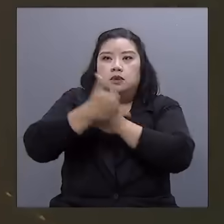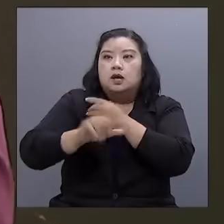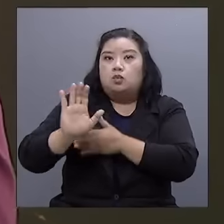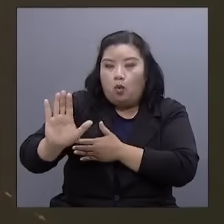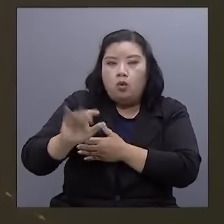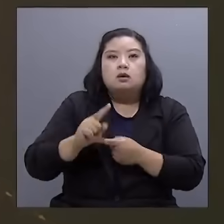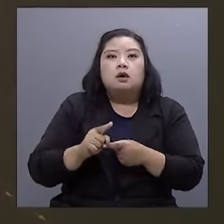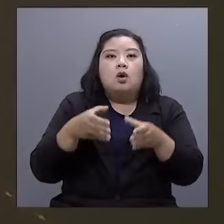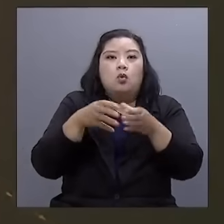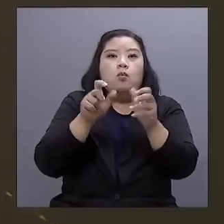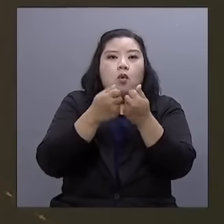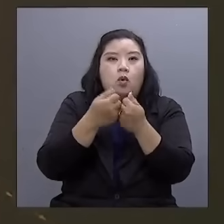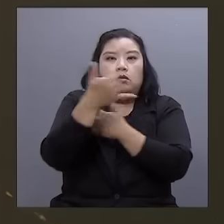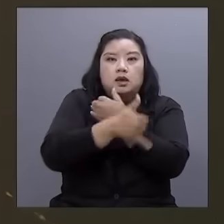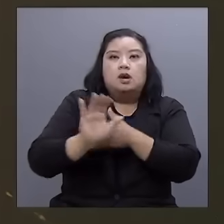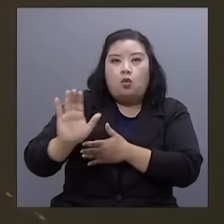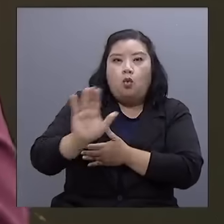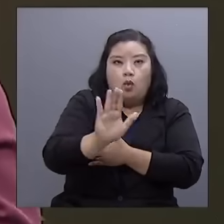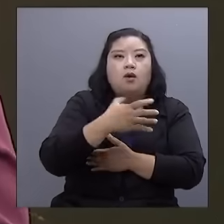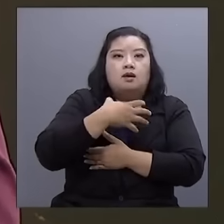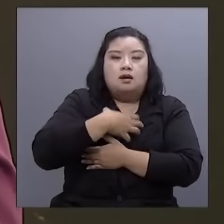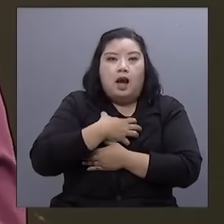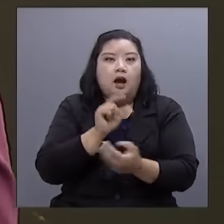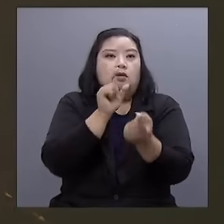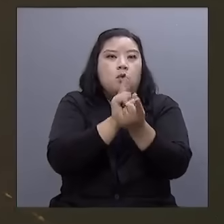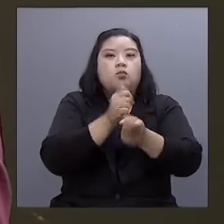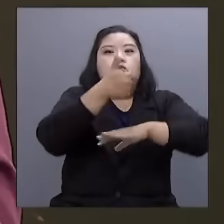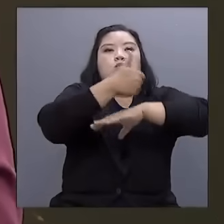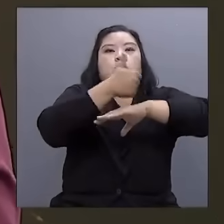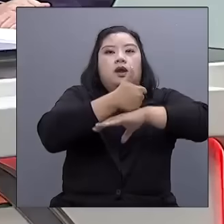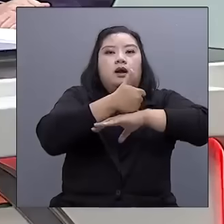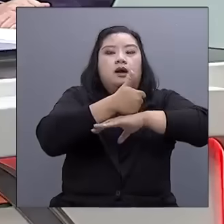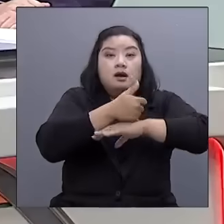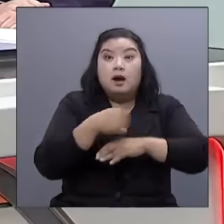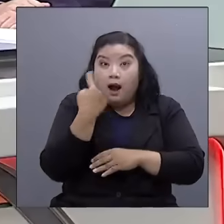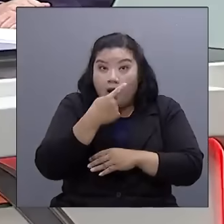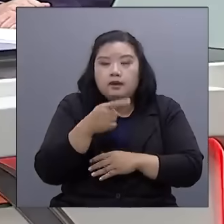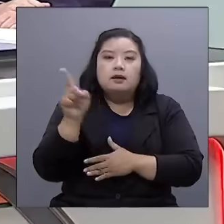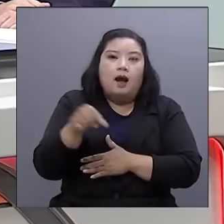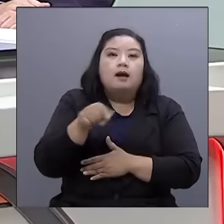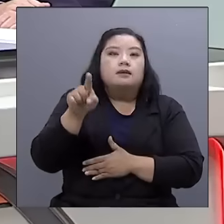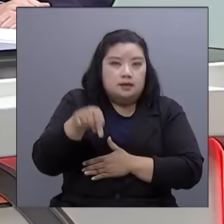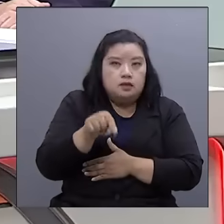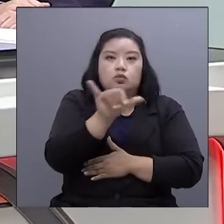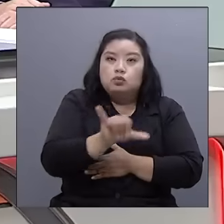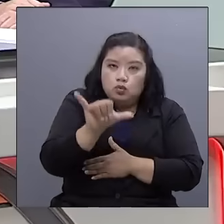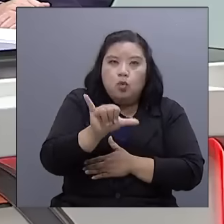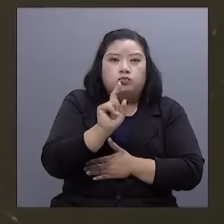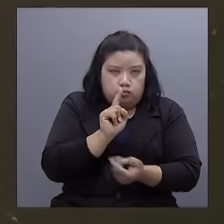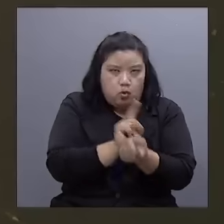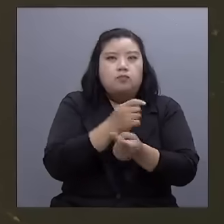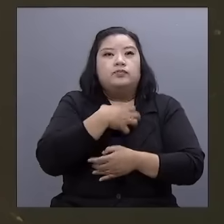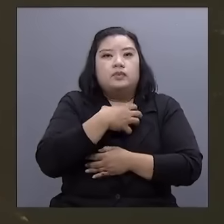องค์การระหว่างประเทศด้วยที่รอต่อคิวเข้าพบรัฐมนตรีจีนค่ะก็มีทั้งอังกฤษมีทั้งสหภาพยุโรปนะคะดังนั้นถ้าไม่มี